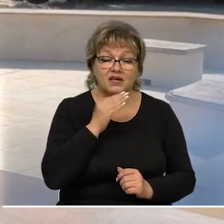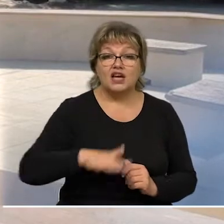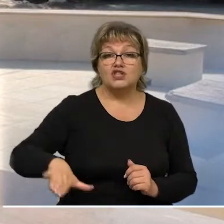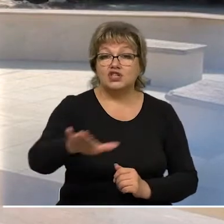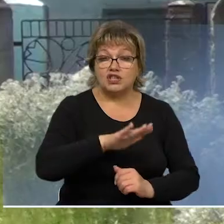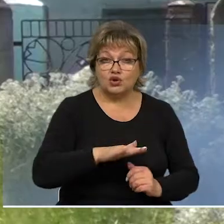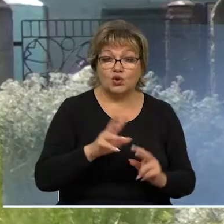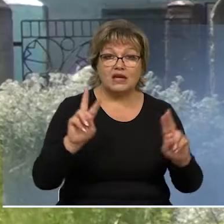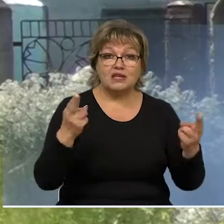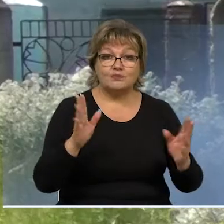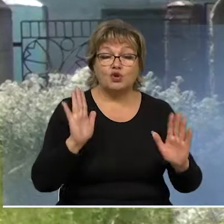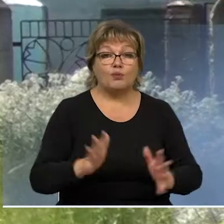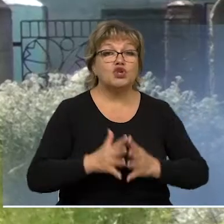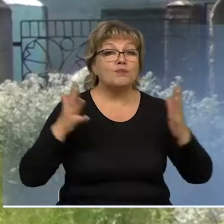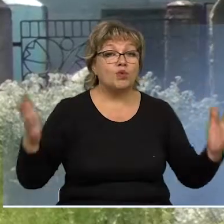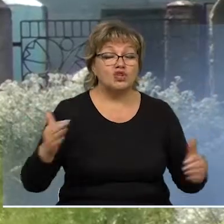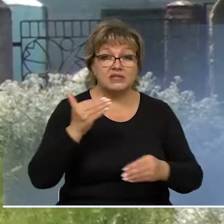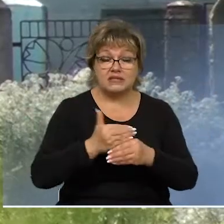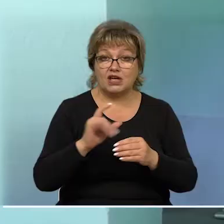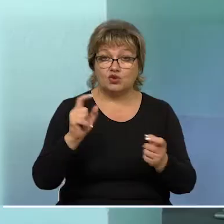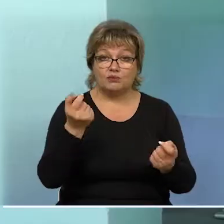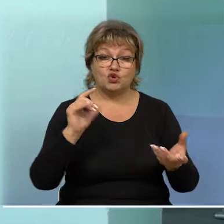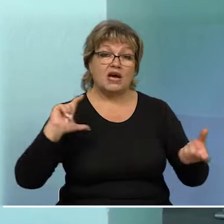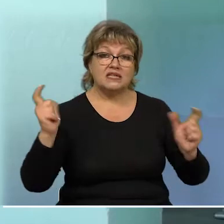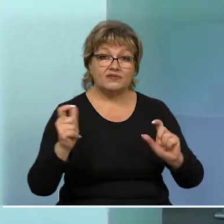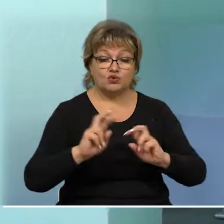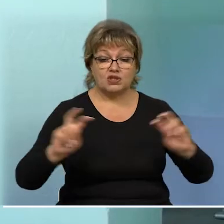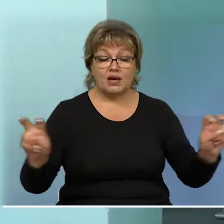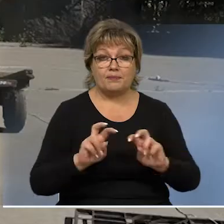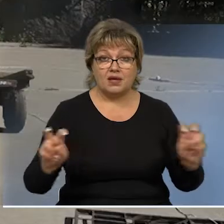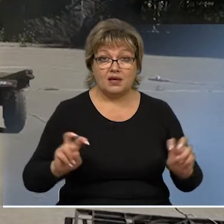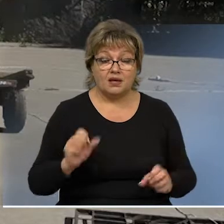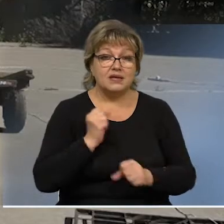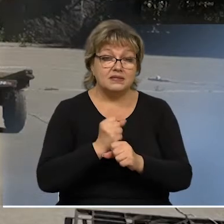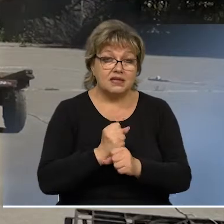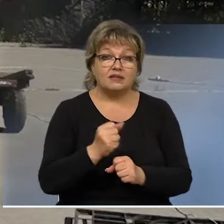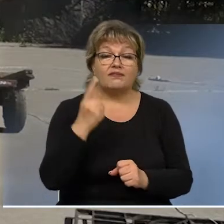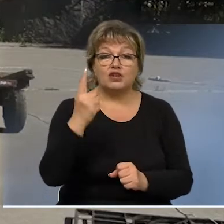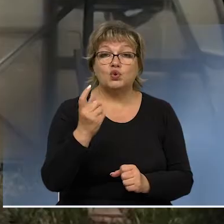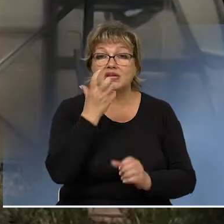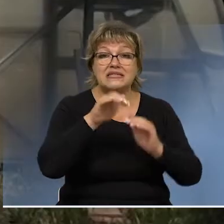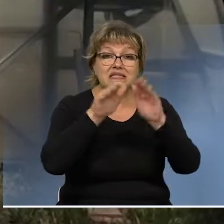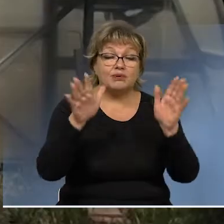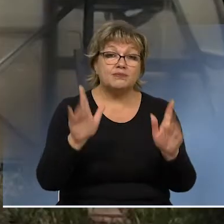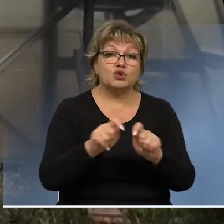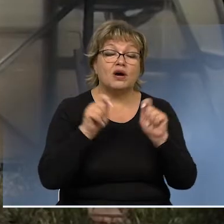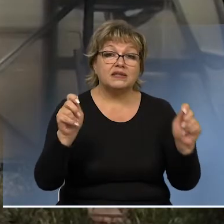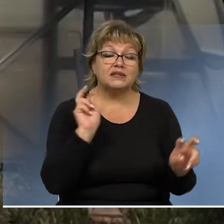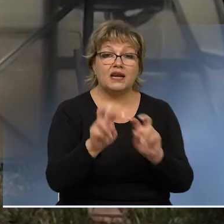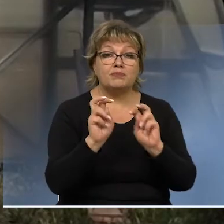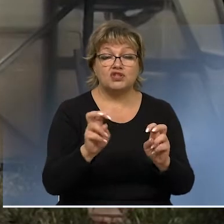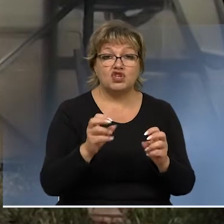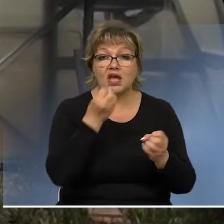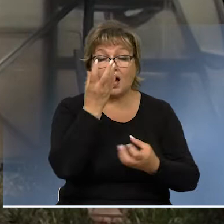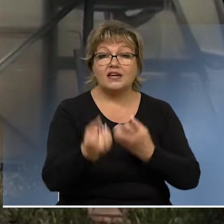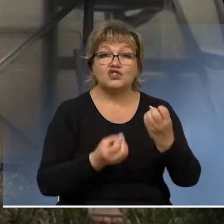воды территория танцпола станет большим сцену чуть развернут скамьи поставят полукругом в одной из теплиц будет